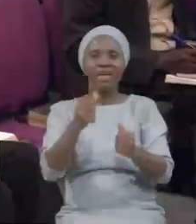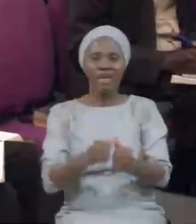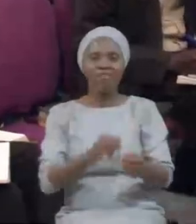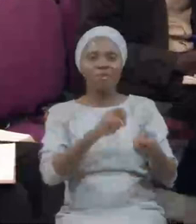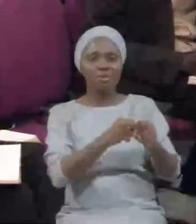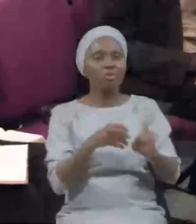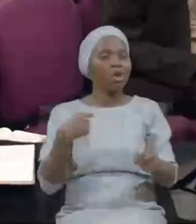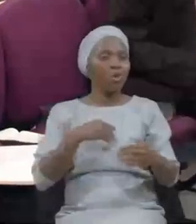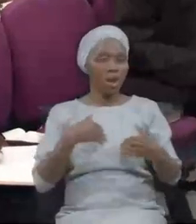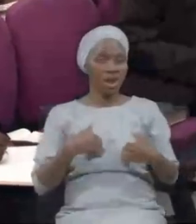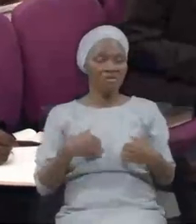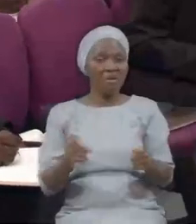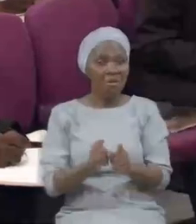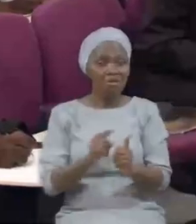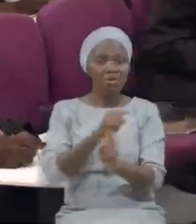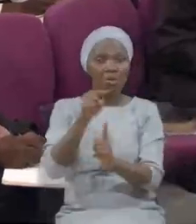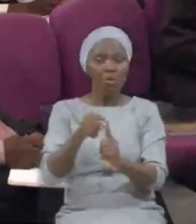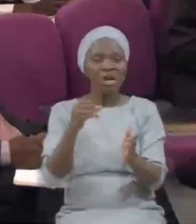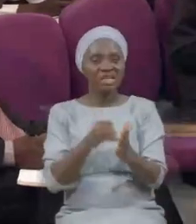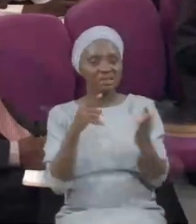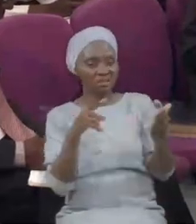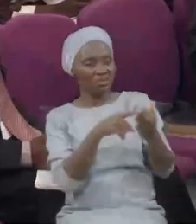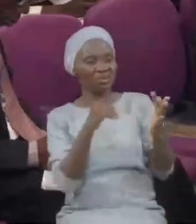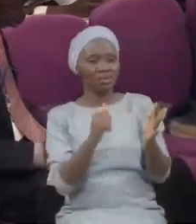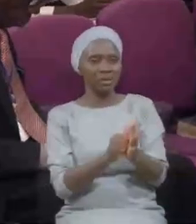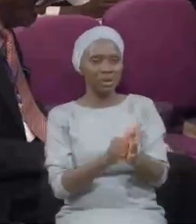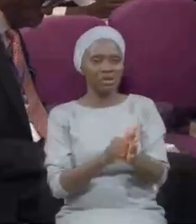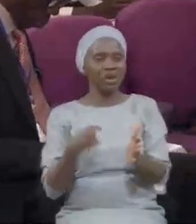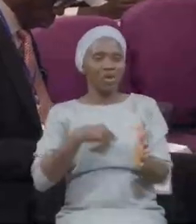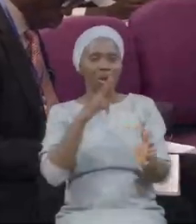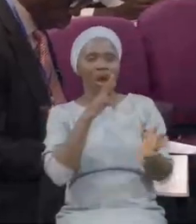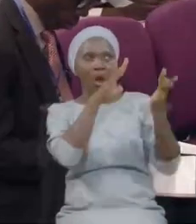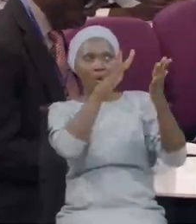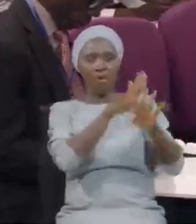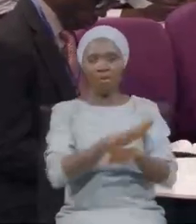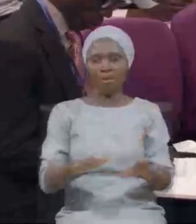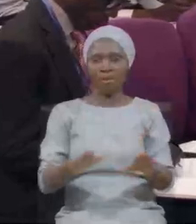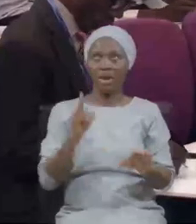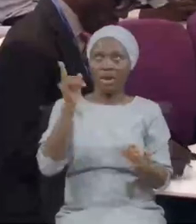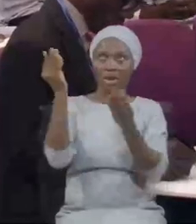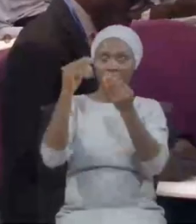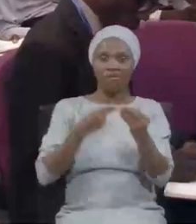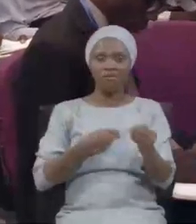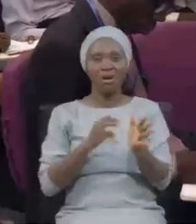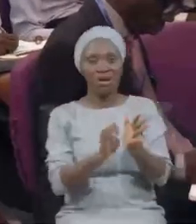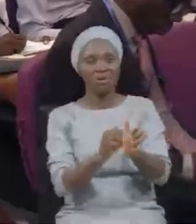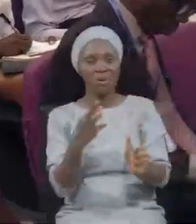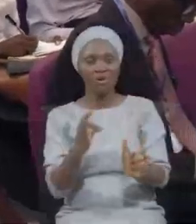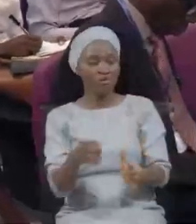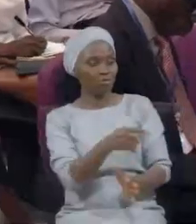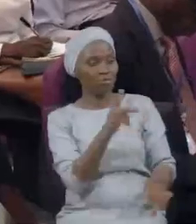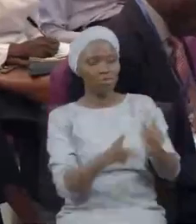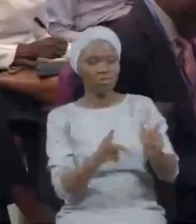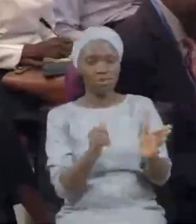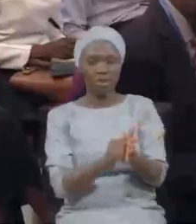tout problème que nous avons, même si cela paraît désespéré, parce qu'il nous donne l'exemple de ceux